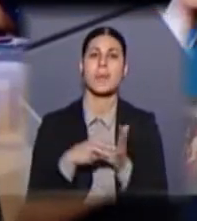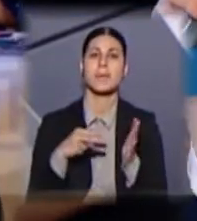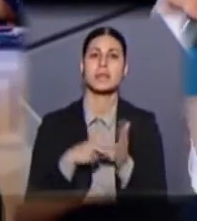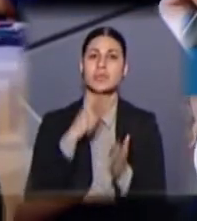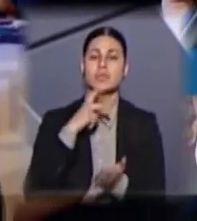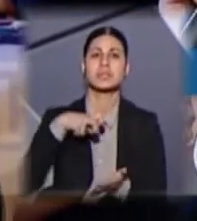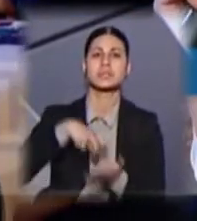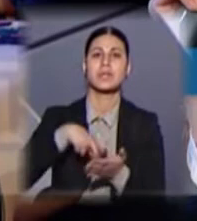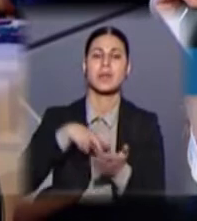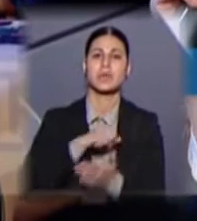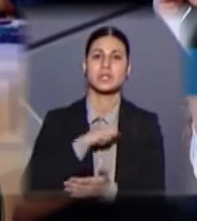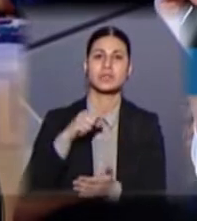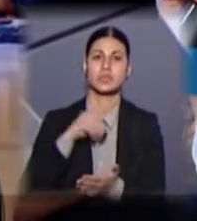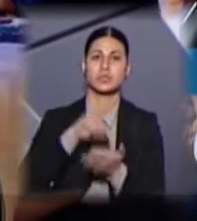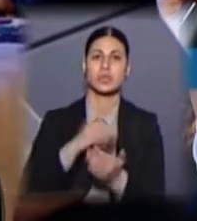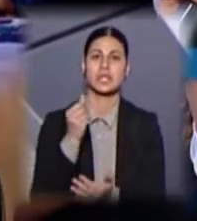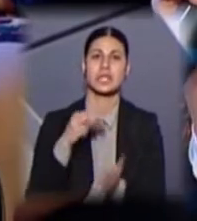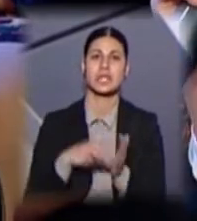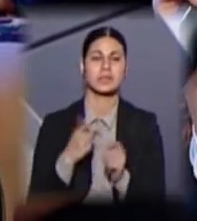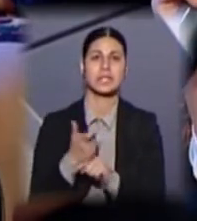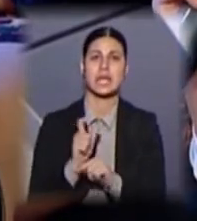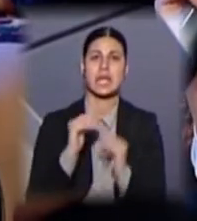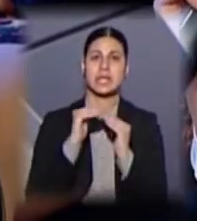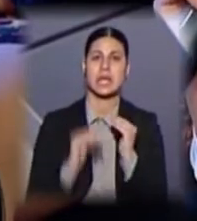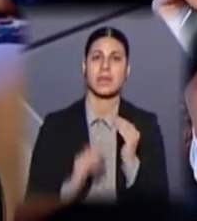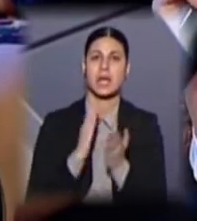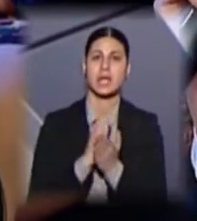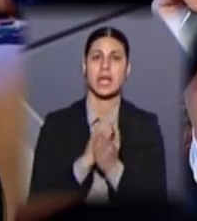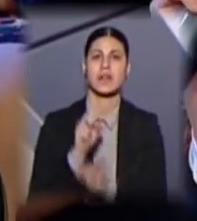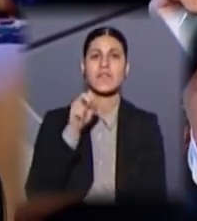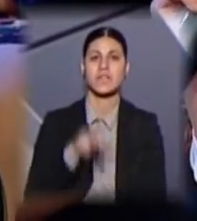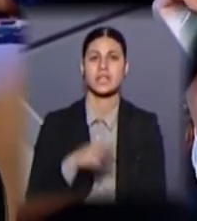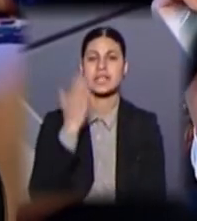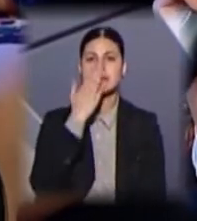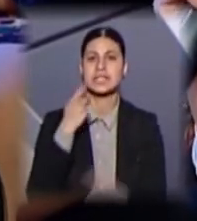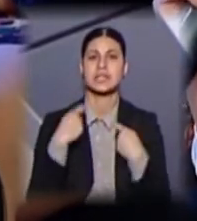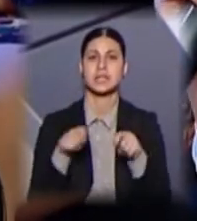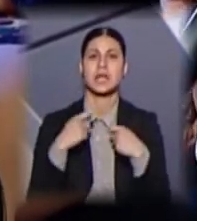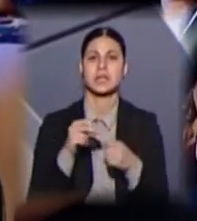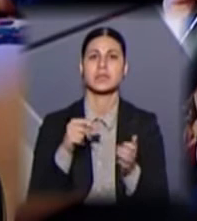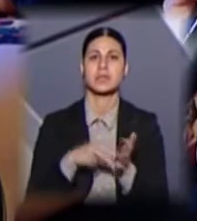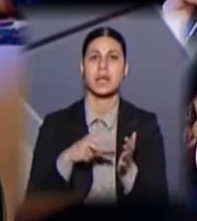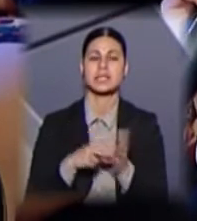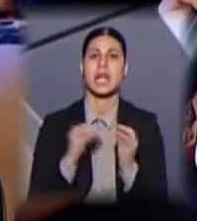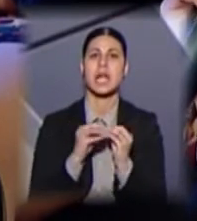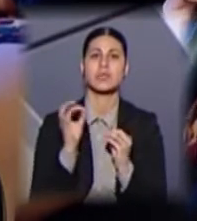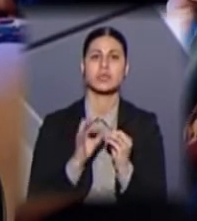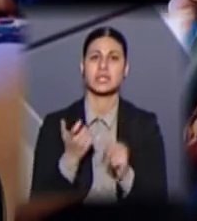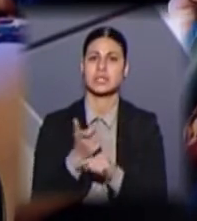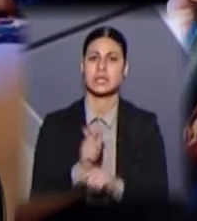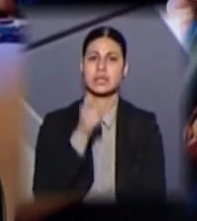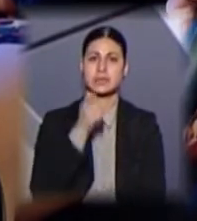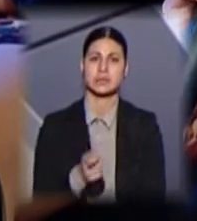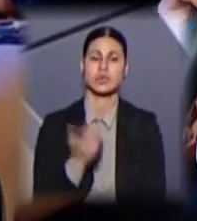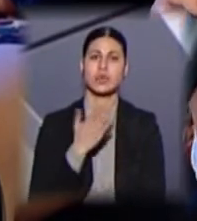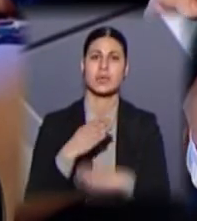სასტამბო ღირებულებიდან, რაც გაცილებით დაბალია ვიდრე წიგნის სარეალიზაციო ფასი და არის მიზერული 10%, რომელიც